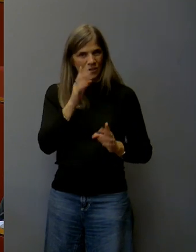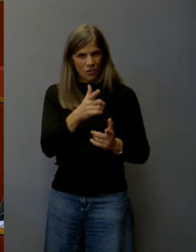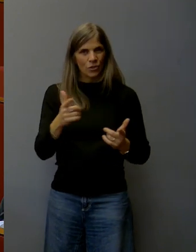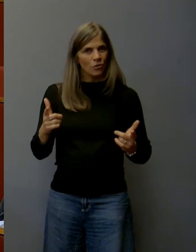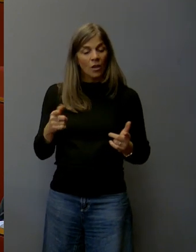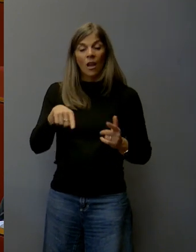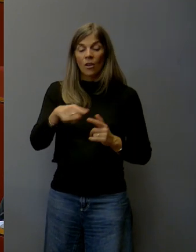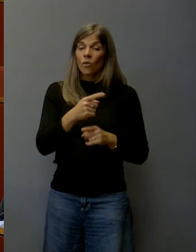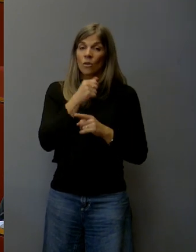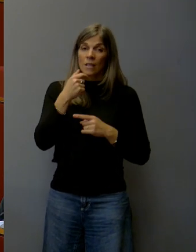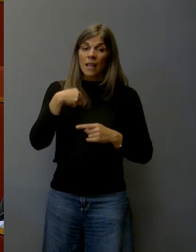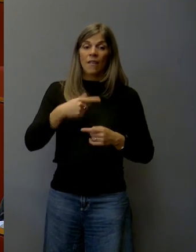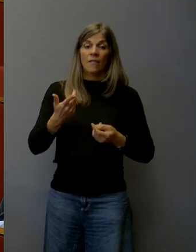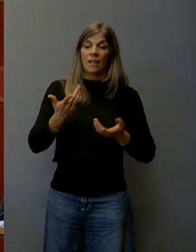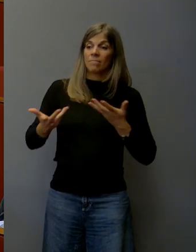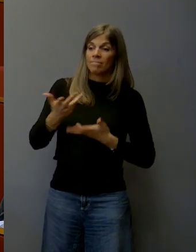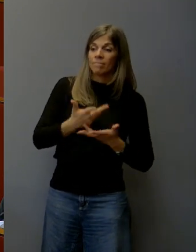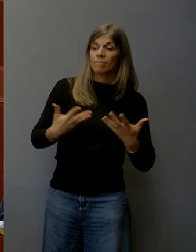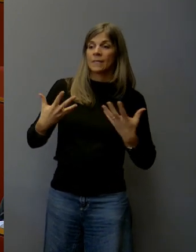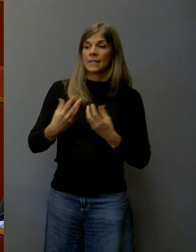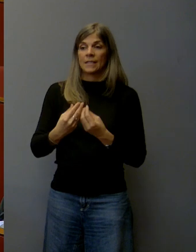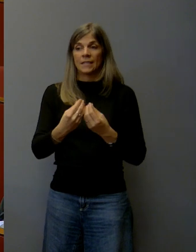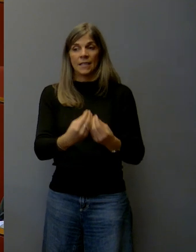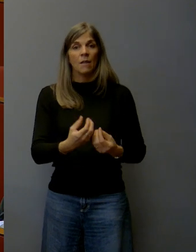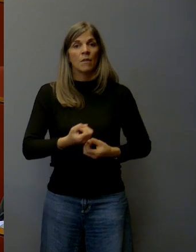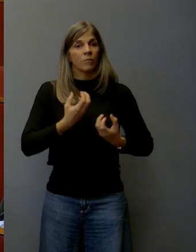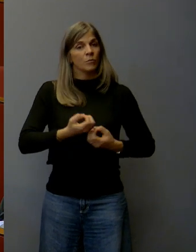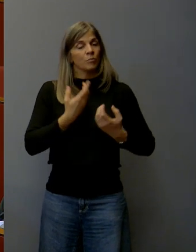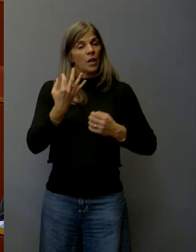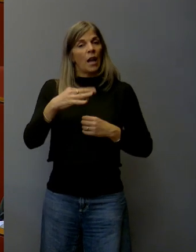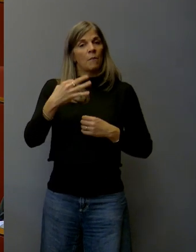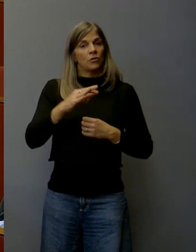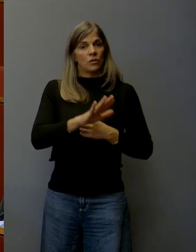socialità di stare insieme di sviluppare delle proprie capacità